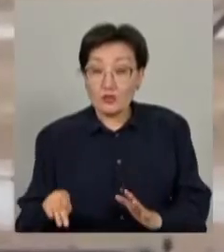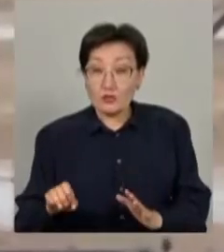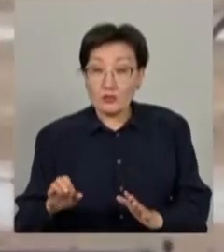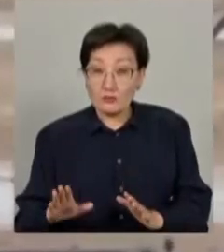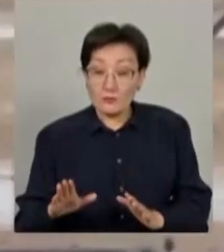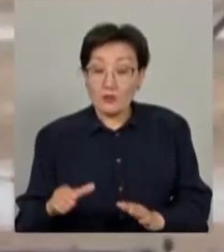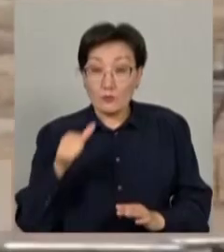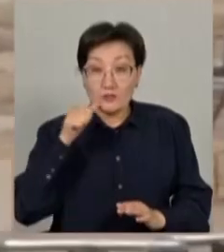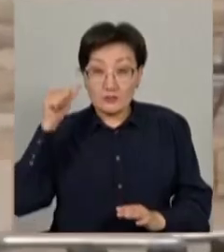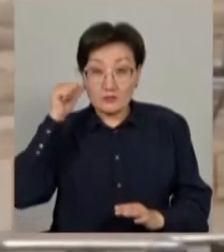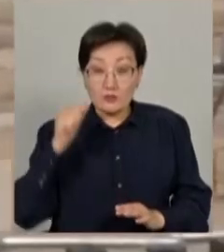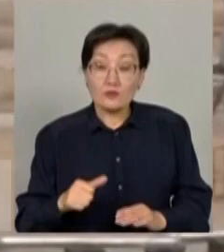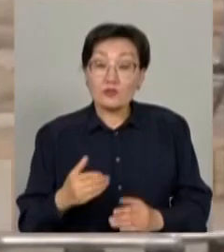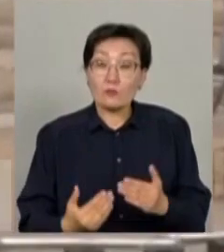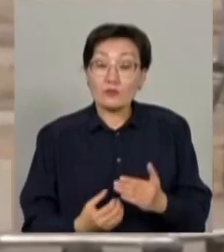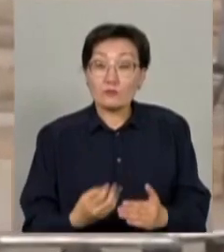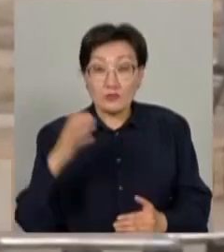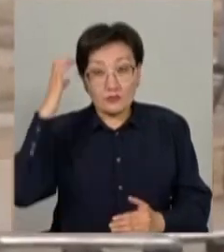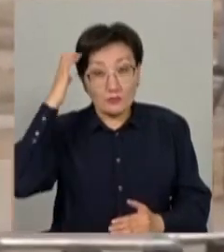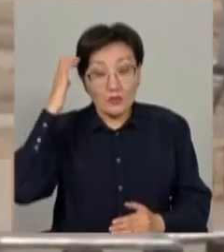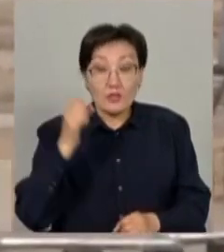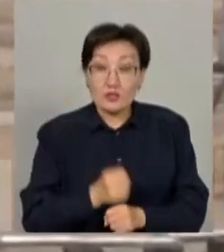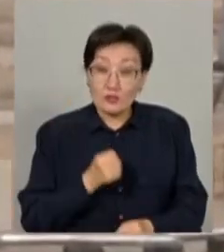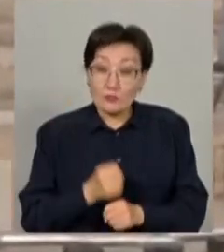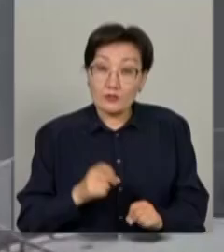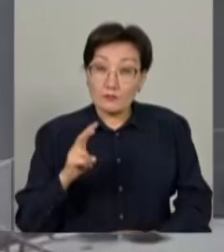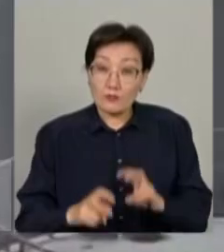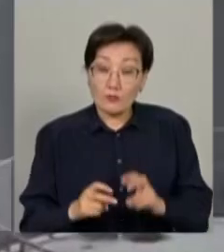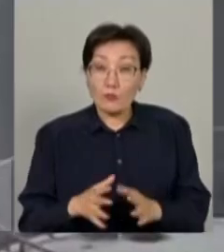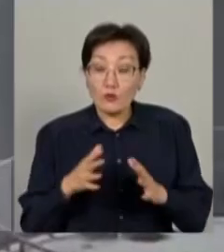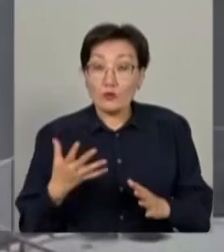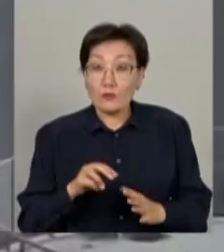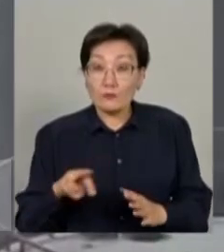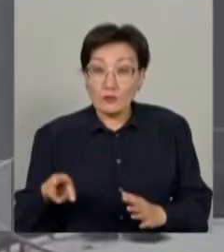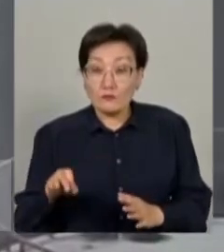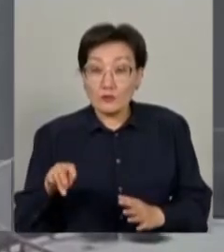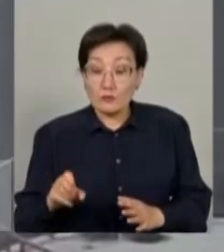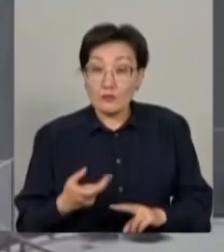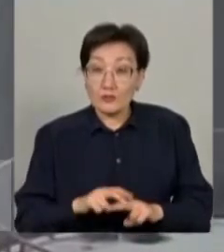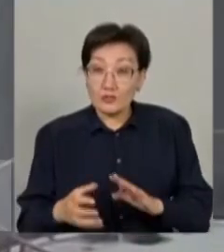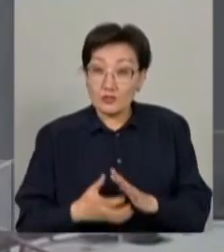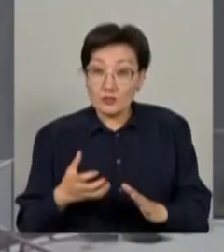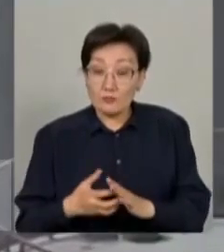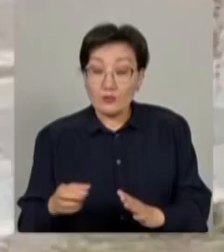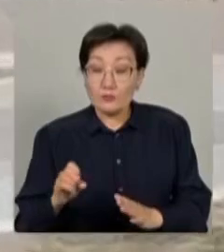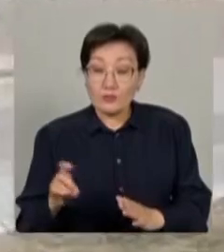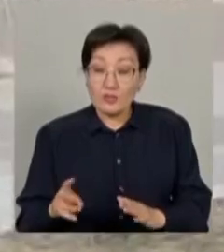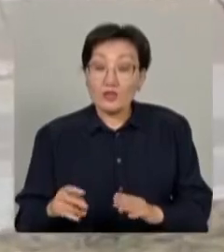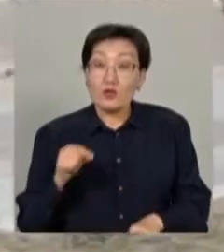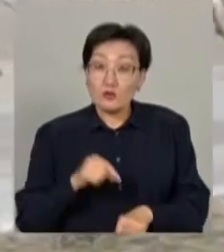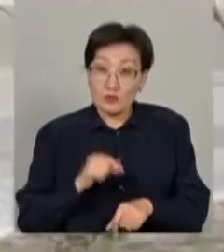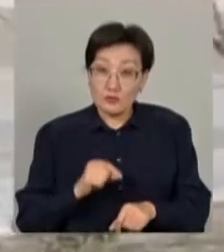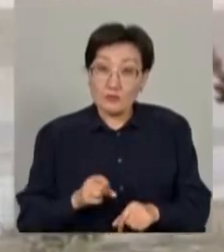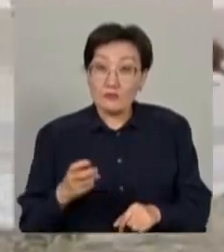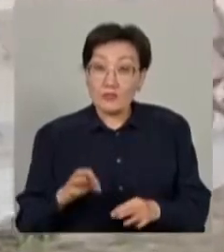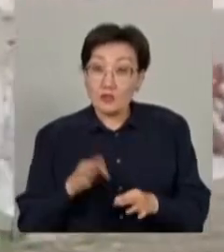Акчулаков. В прошлом году нефтеперерабатывающие заводы изготовили более 5 миллионов тонн. Несмотря на это, нехватка горючего ощущалась в некоторых регионах